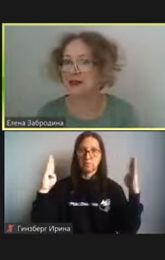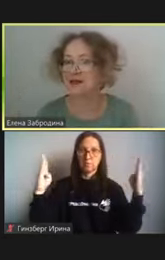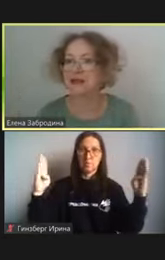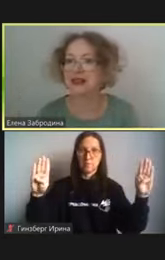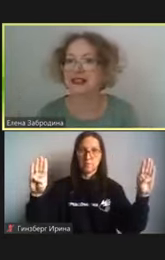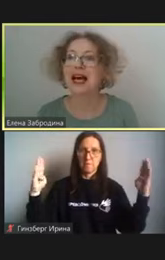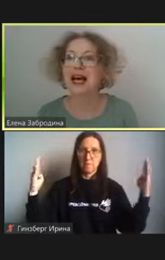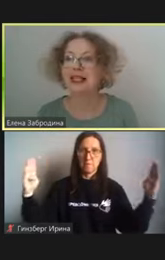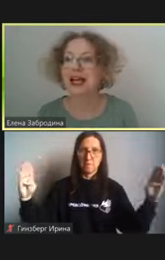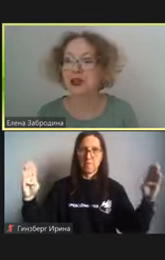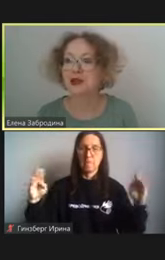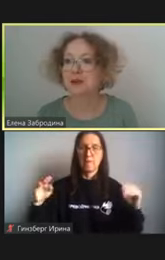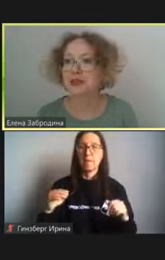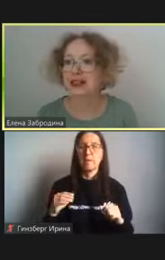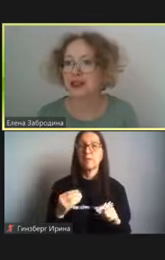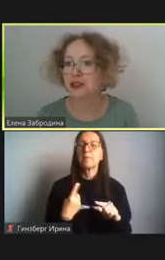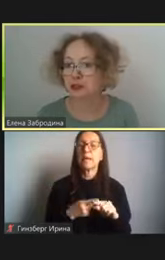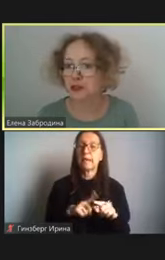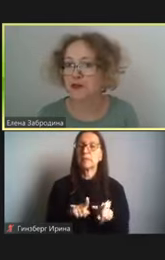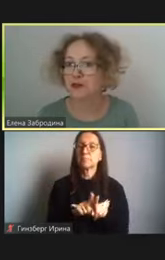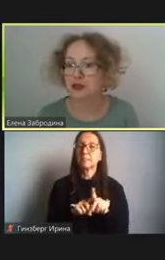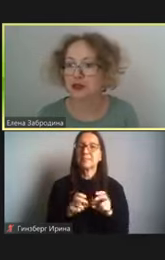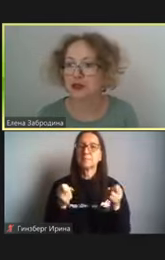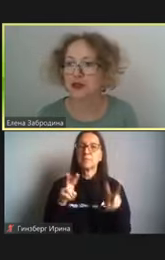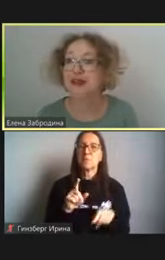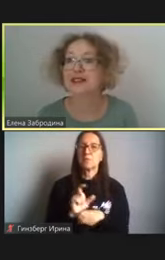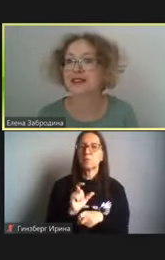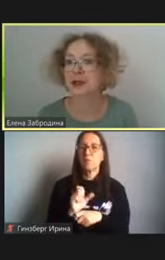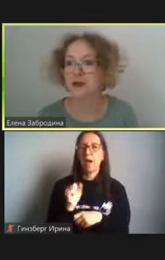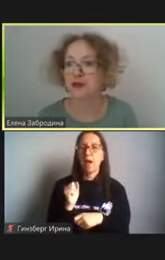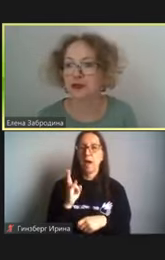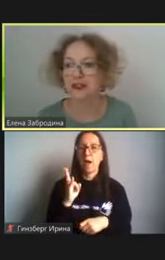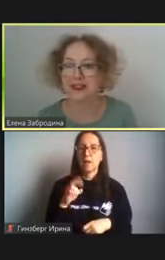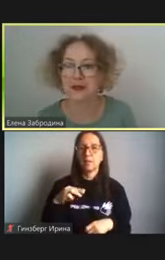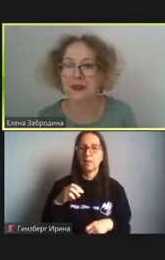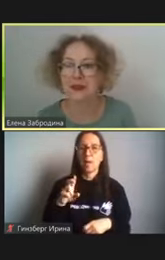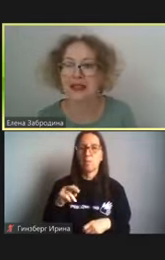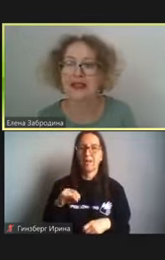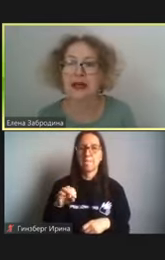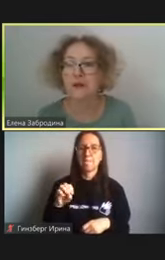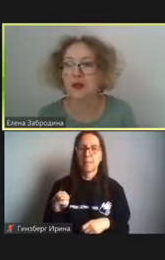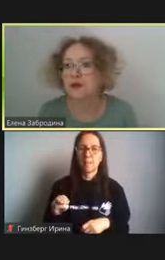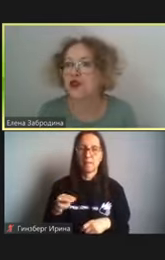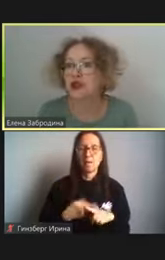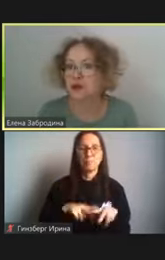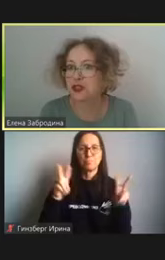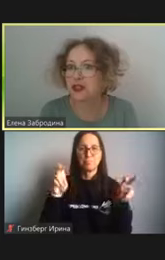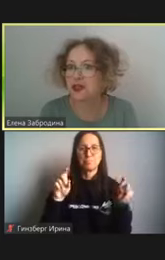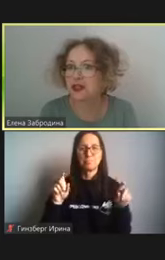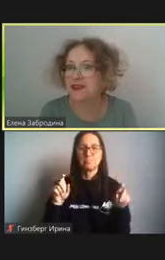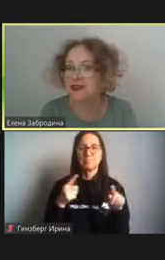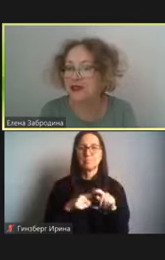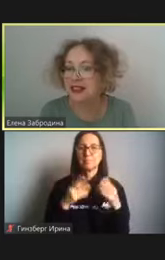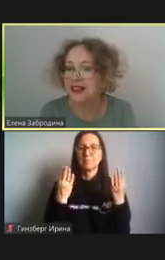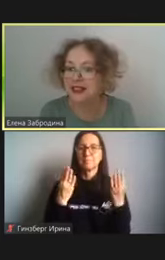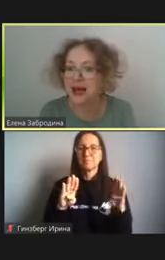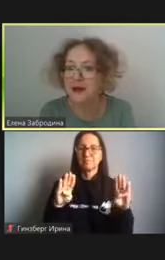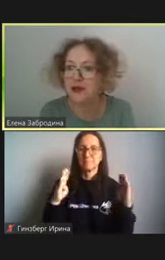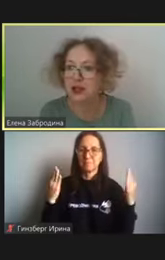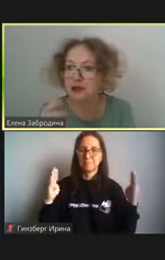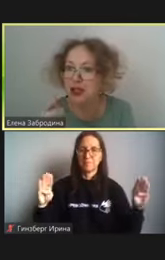разрывается антаблемент. Это такое специальное слово в архитектуре, раскрепованный антаблемент. Ну, можно просто вот обратить внимание на